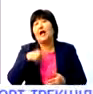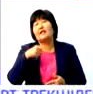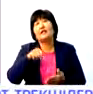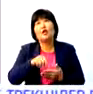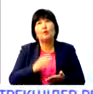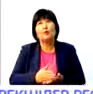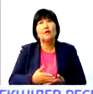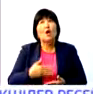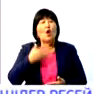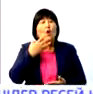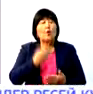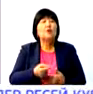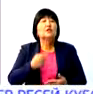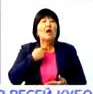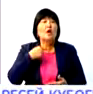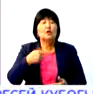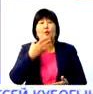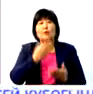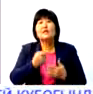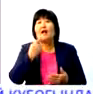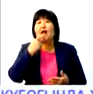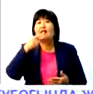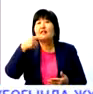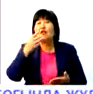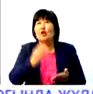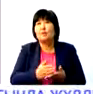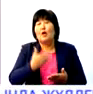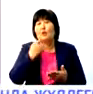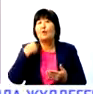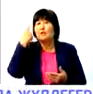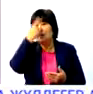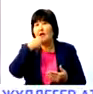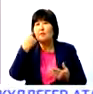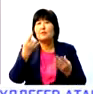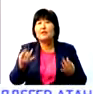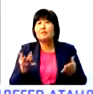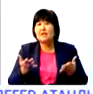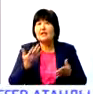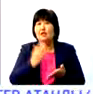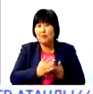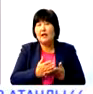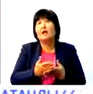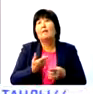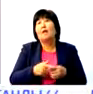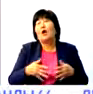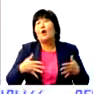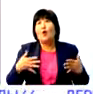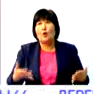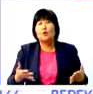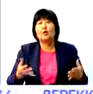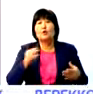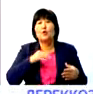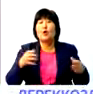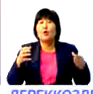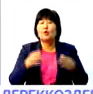отыр. Өзінің үні бар, өзінің тілі бар, өзінің бет бейнесі бар. Үлкен ұжым,